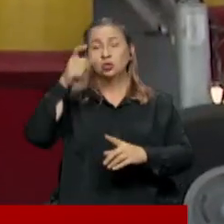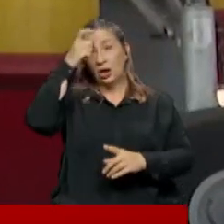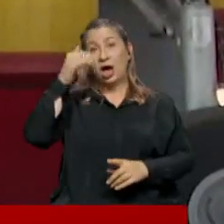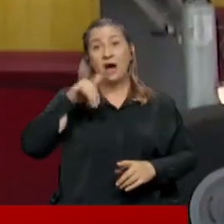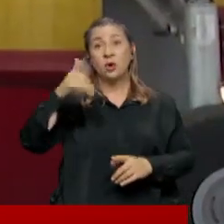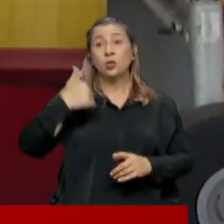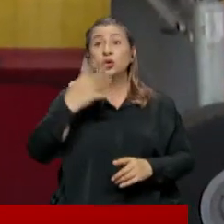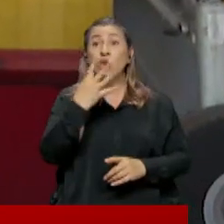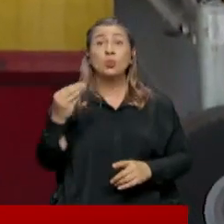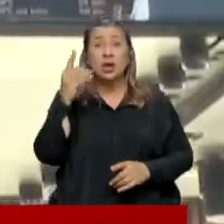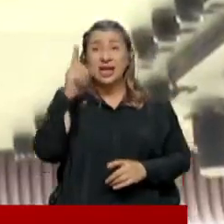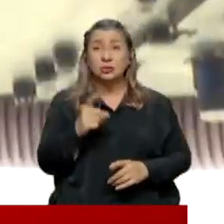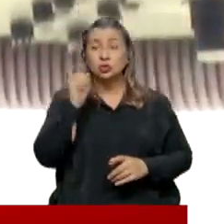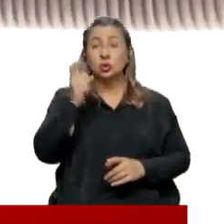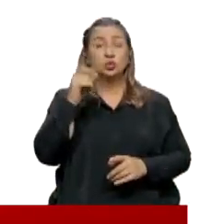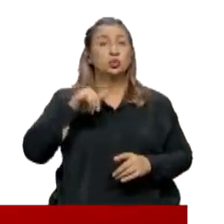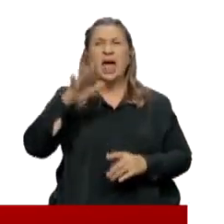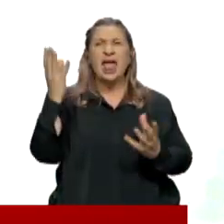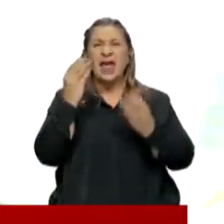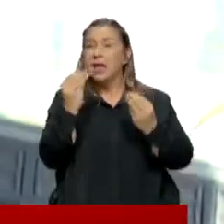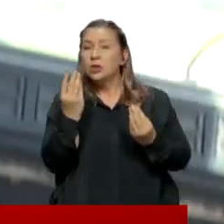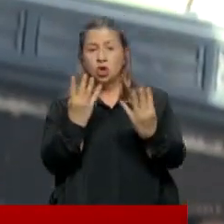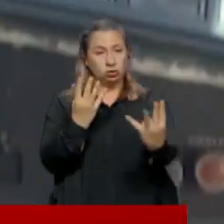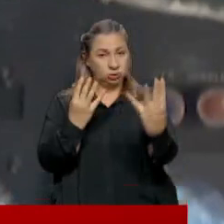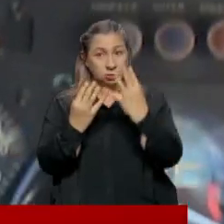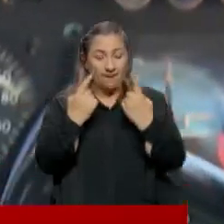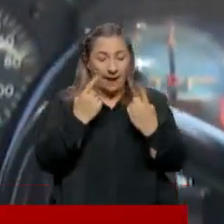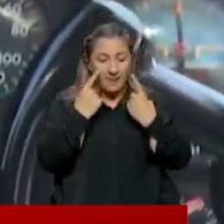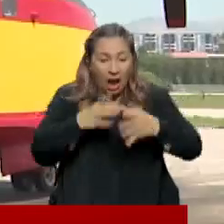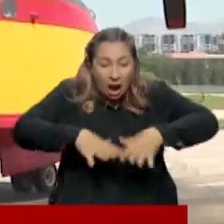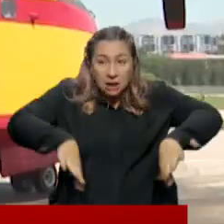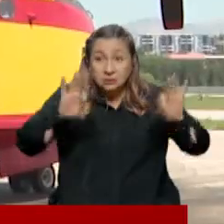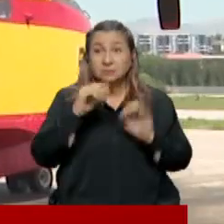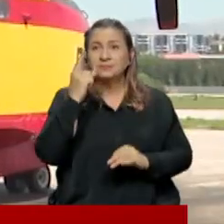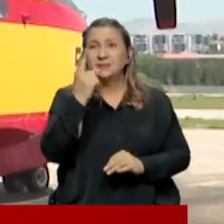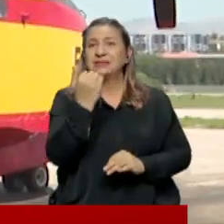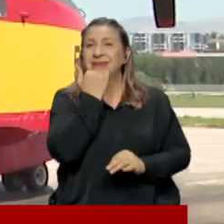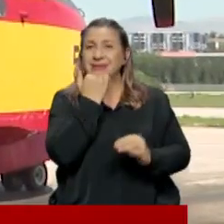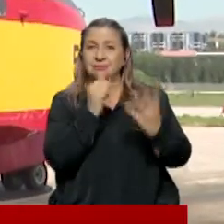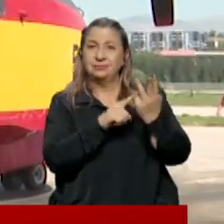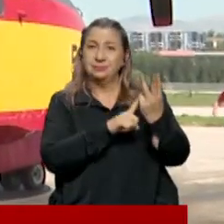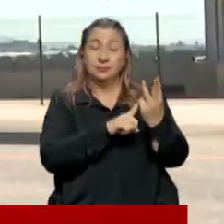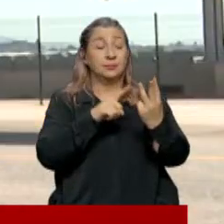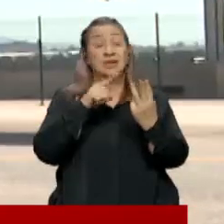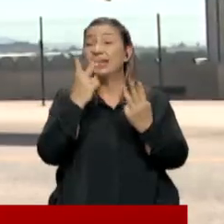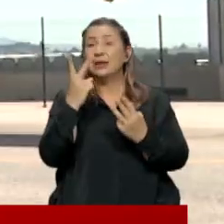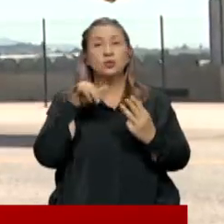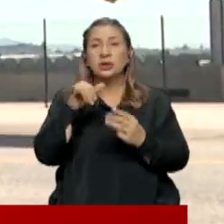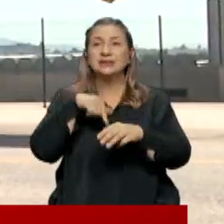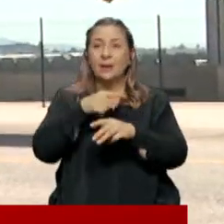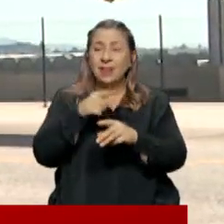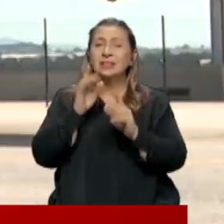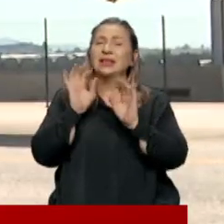4 milyon dolara ilk etapta 9 uçaktan en iyi durumda olan 4'ünün bakımı yapıldı. Ama biri yedekte tutulacak. 2 uçaksa zamanla